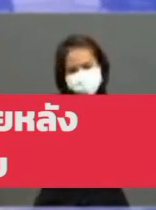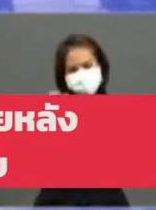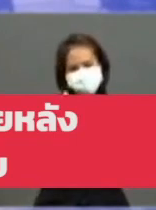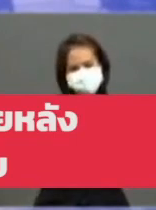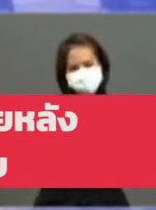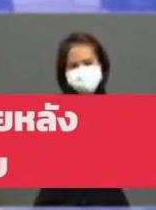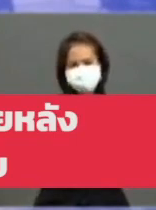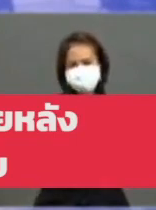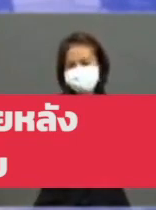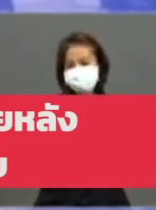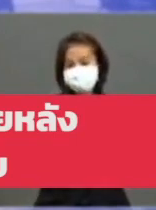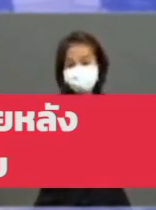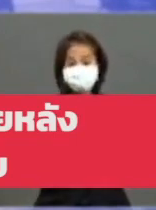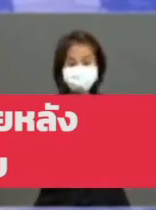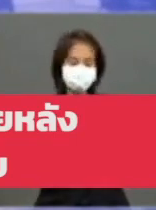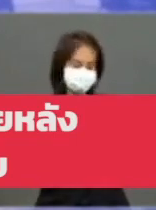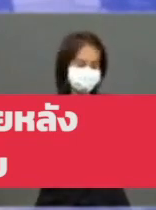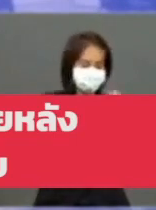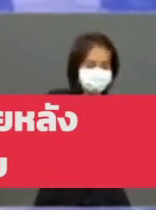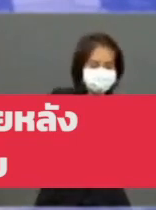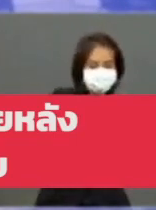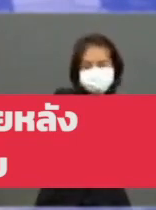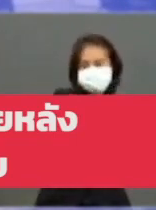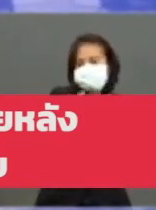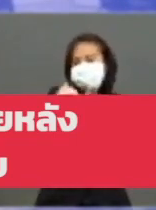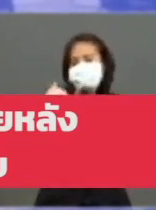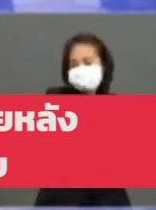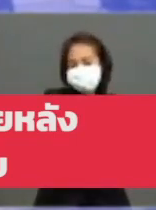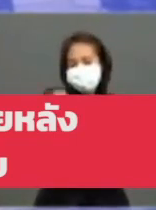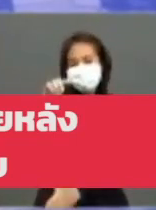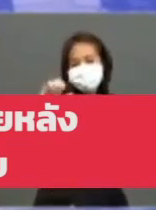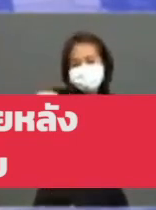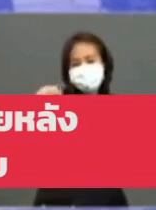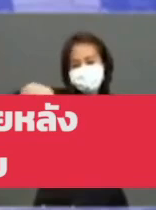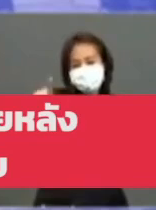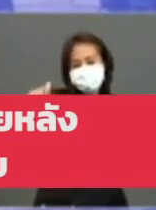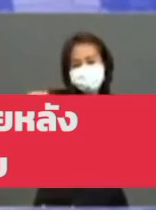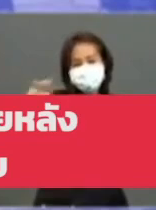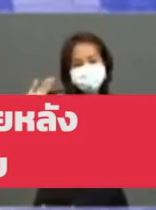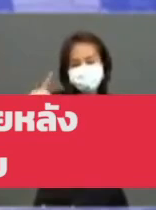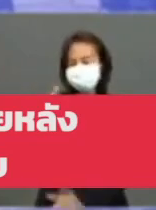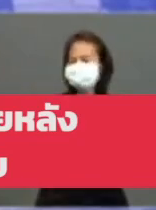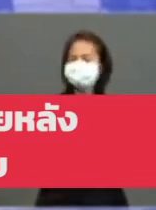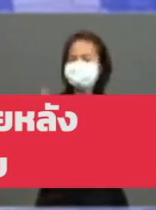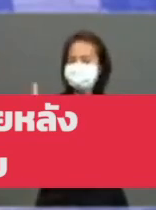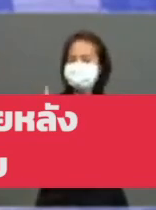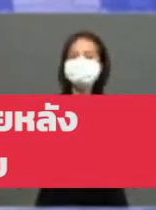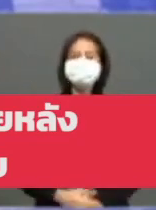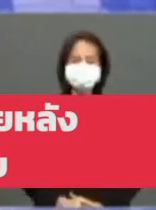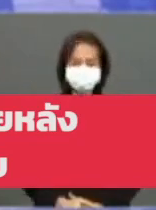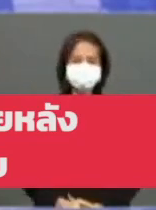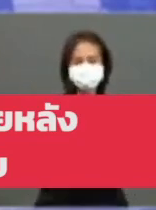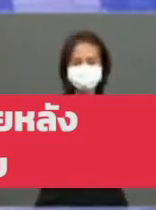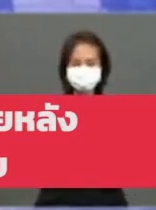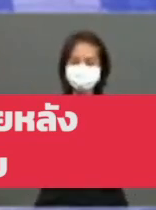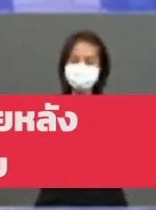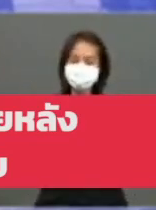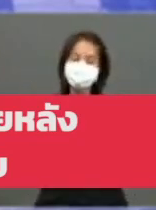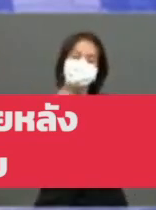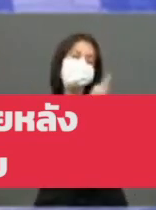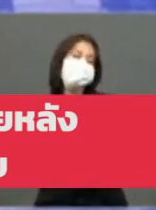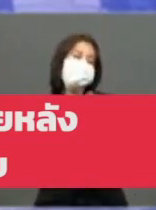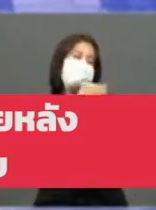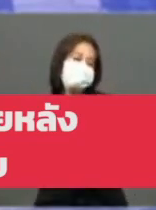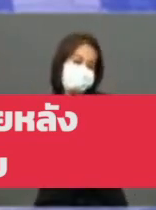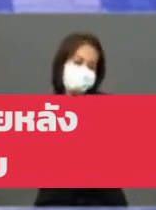นว่ามีเลือดออกที่ถุงหุ้มหัวใจจากหัวใจห้องขวาบนฉีกขาดจากกล้ามเนื้อหัวใจตายเฉียบพลันโดยตอนนี้อยู่ในกระบวน